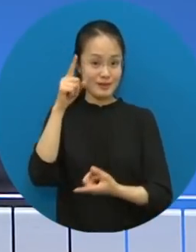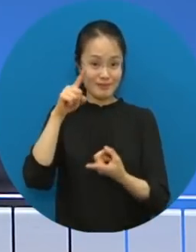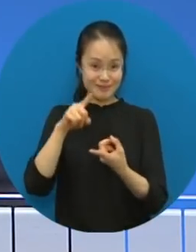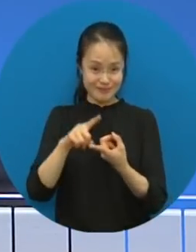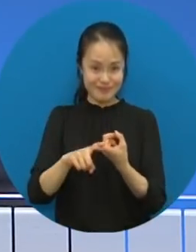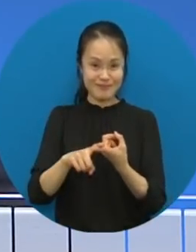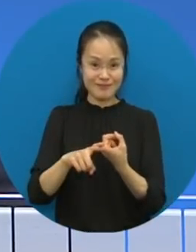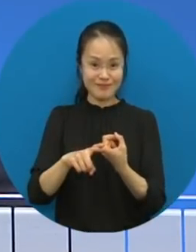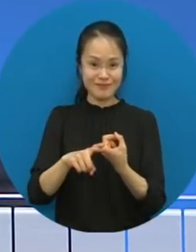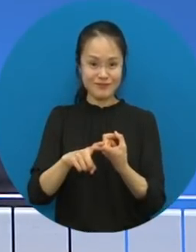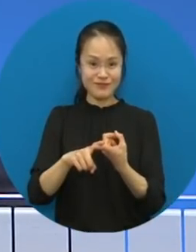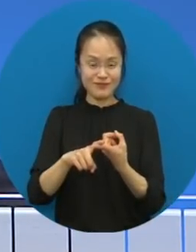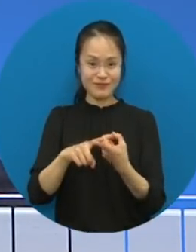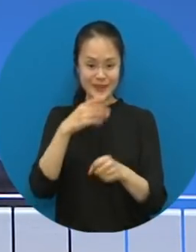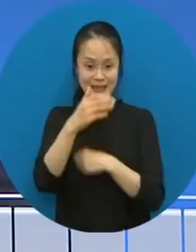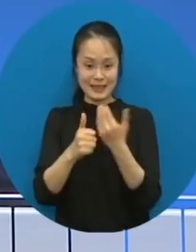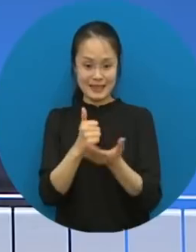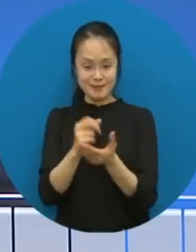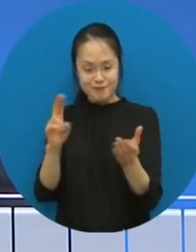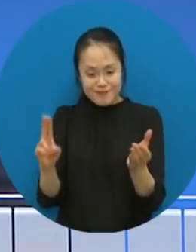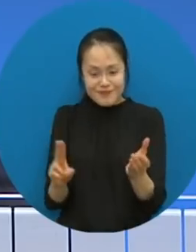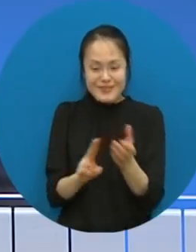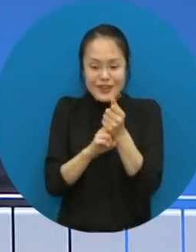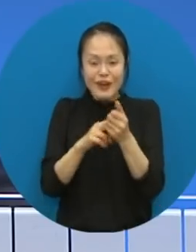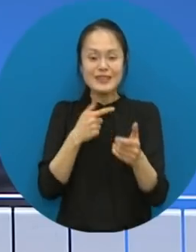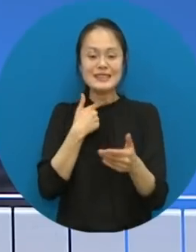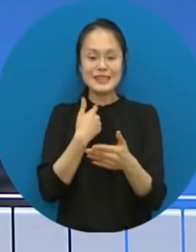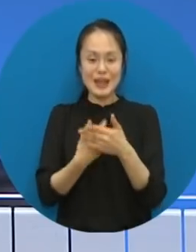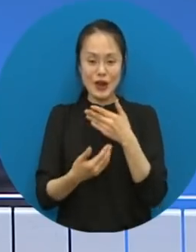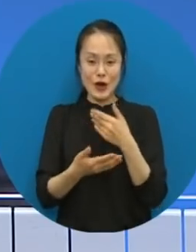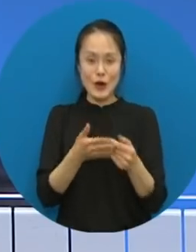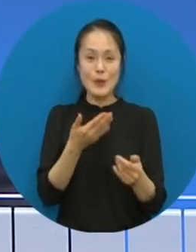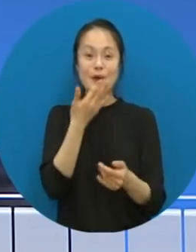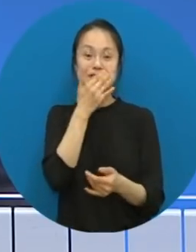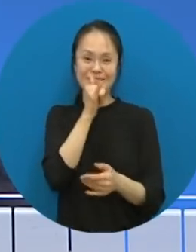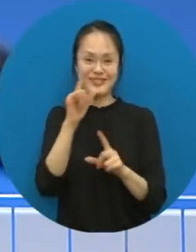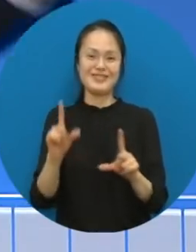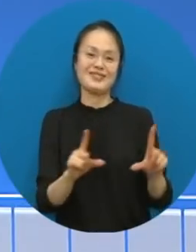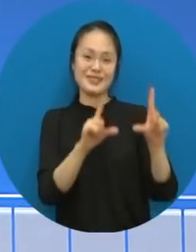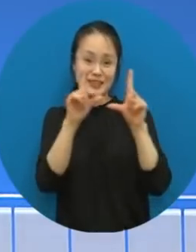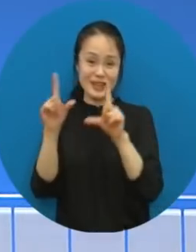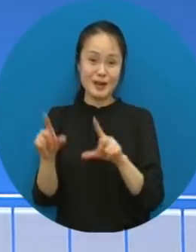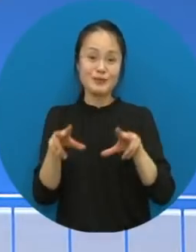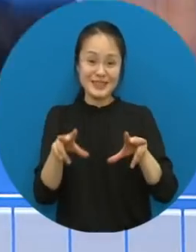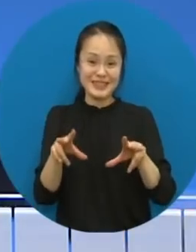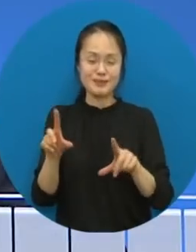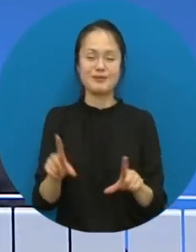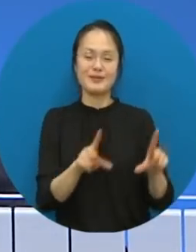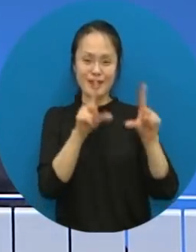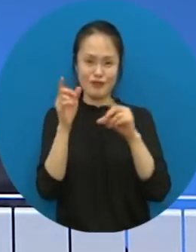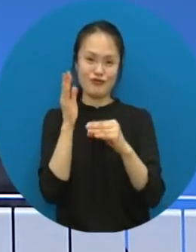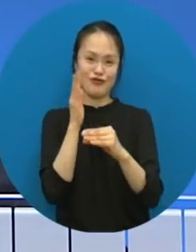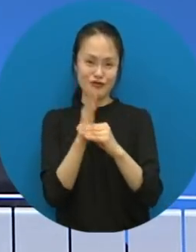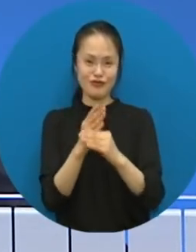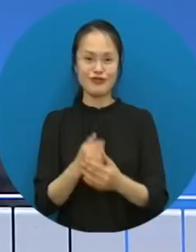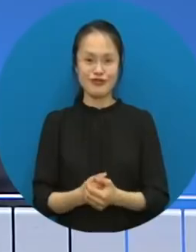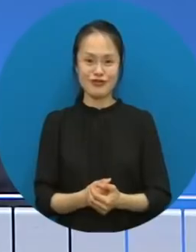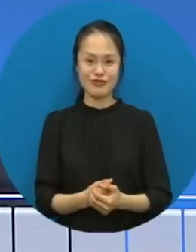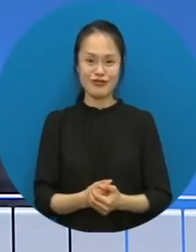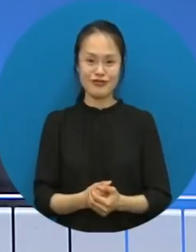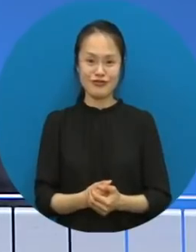이제는 기사와 이적이 당연한 삶을 살아가는 것입니다. 하나님을 시원케 해드리는 자가 되는